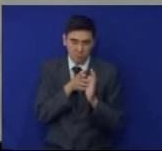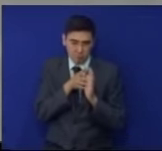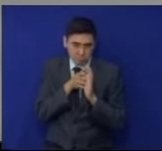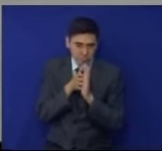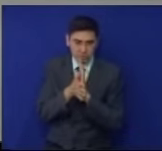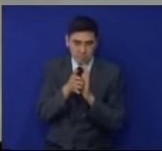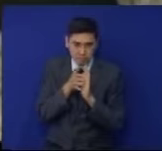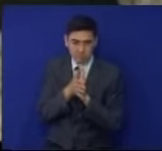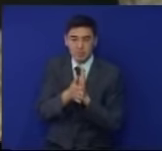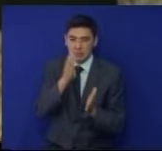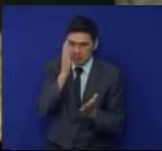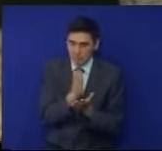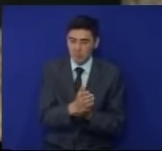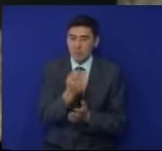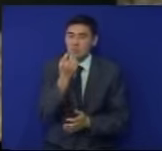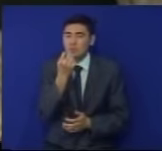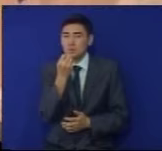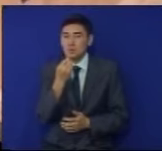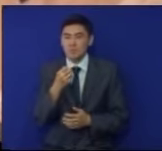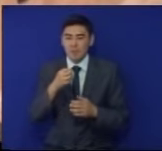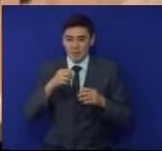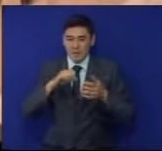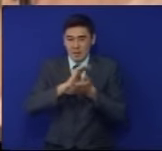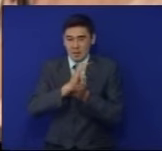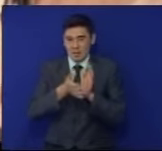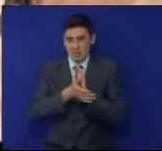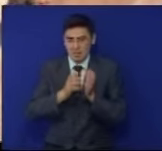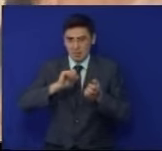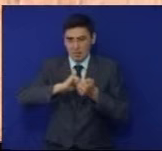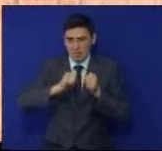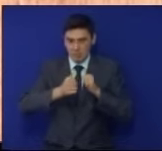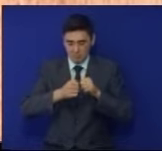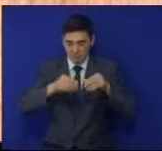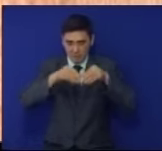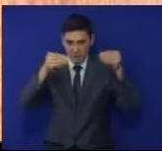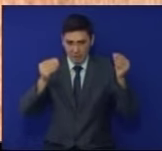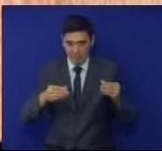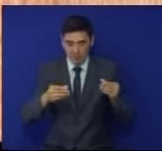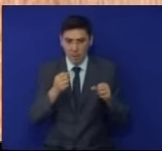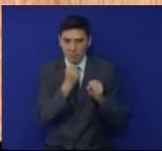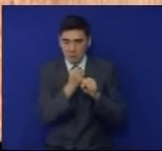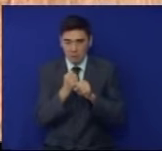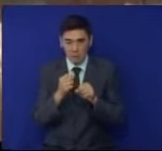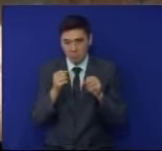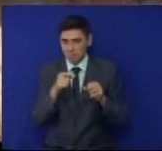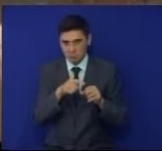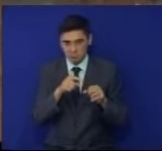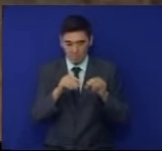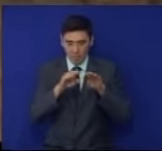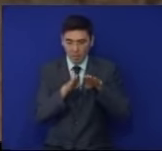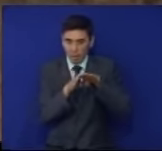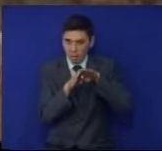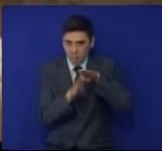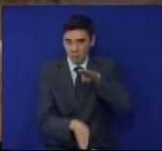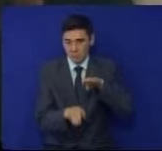и протекают. Кроме того, гранитные плиты, которыми облицован объект, обработаны не по технологии и имеют острые